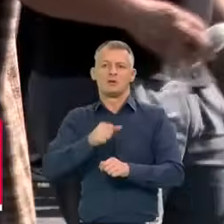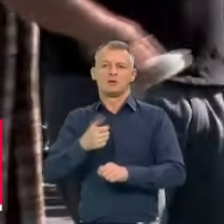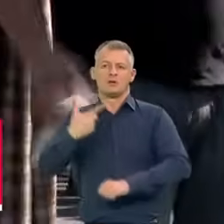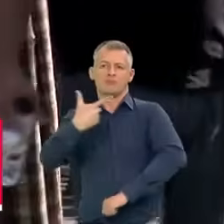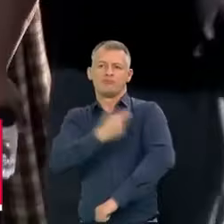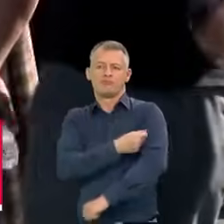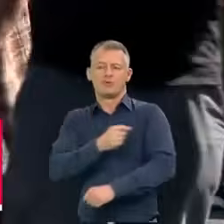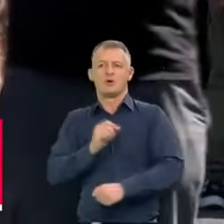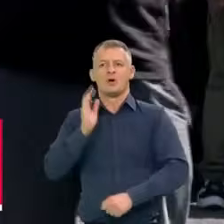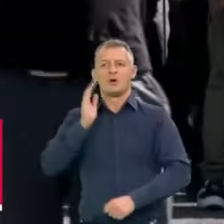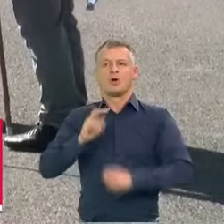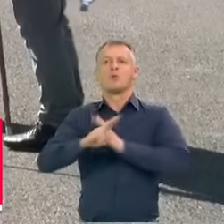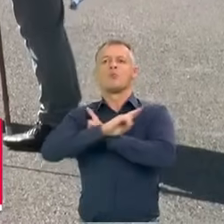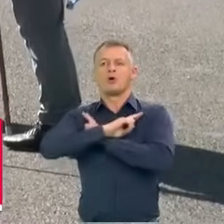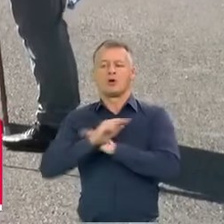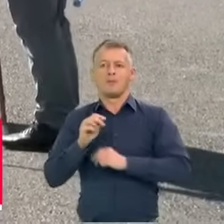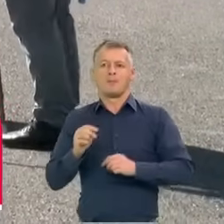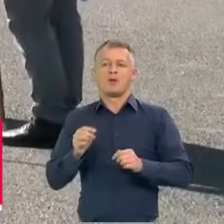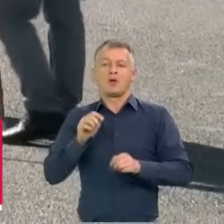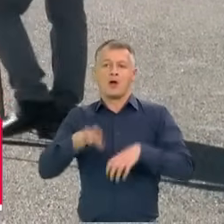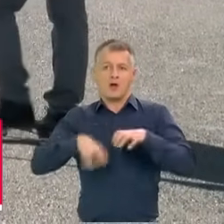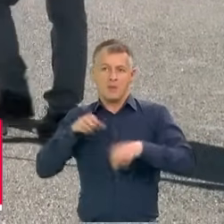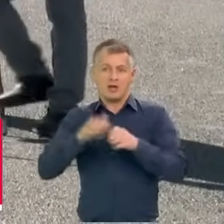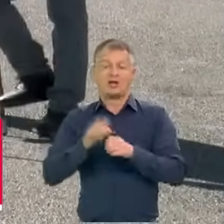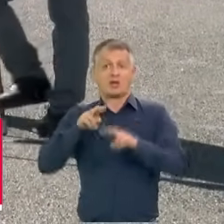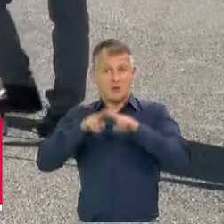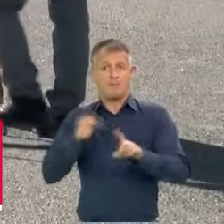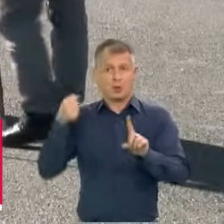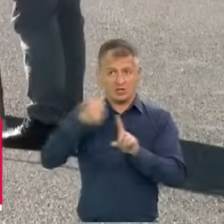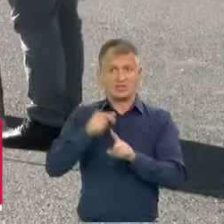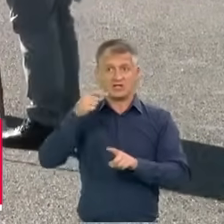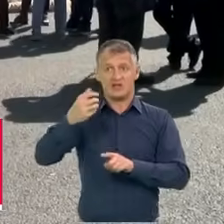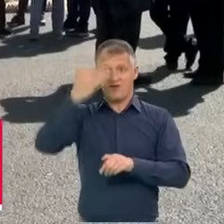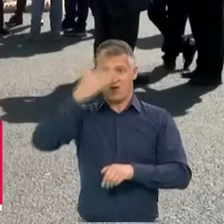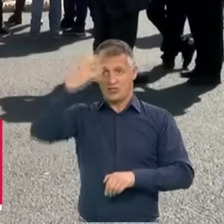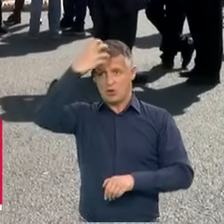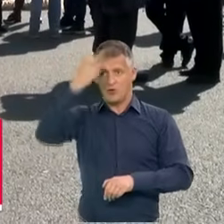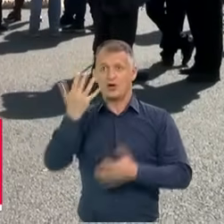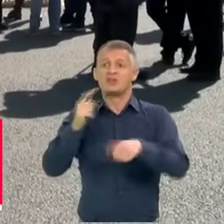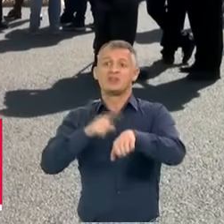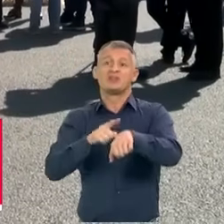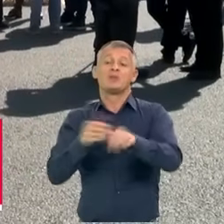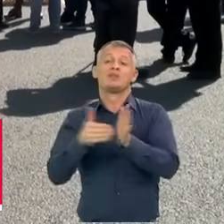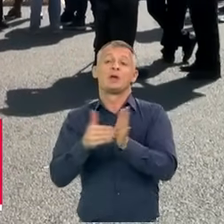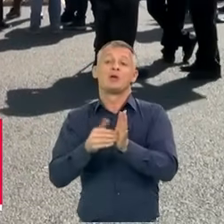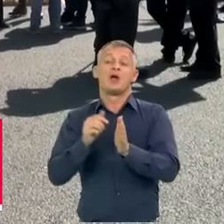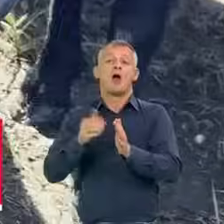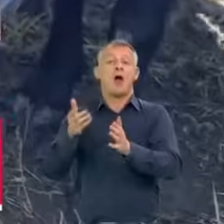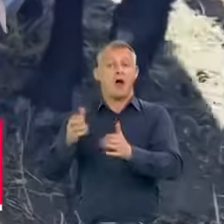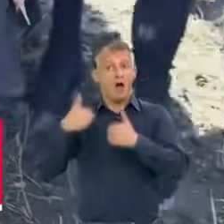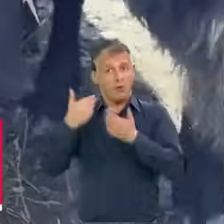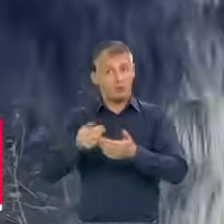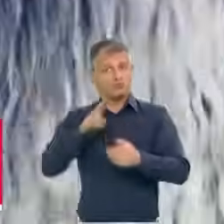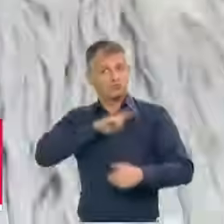rumegătoare și spun că vor sta în fața Guvernului atât cât este nevoie au venit pregătiți pentru asta ce au adus cu ei vedeți după o scurtă